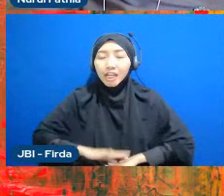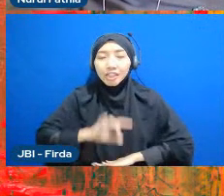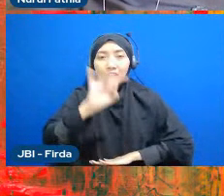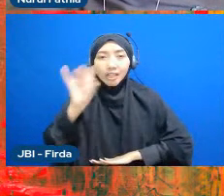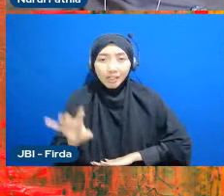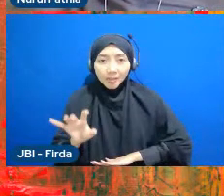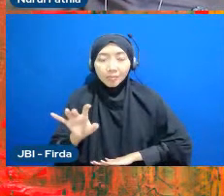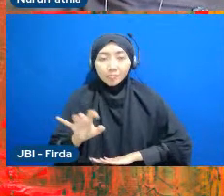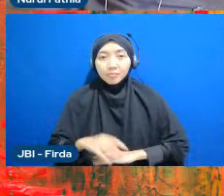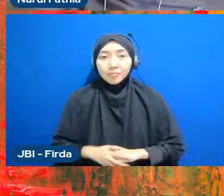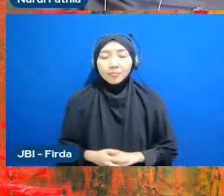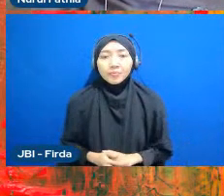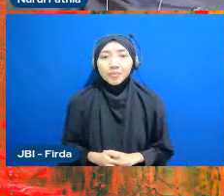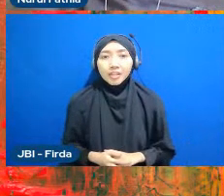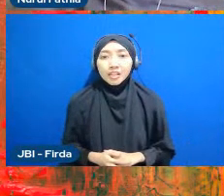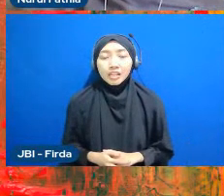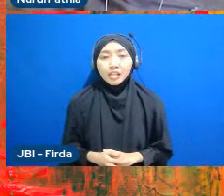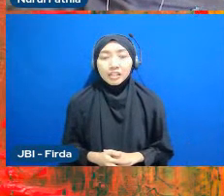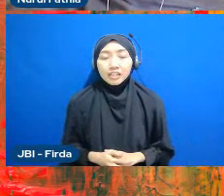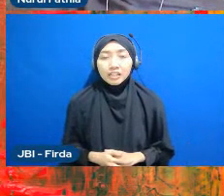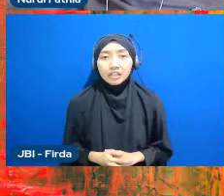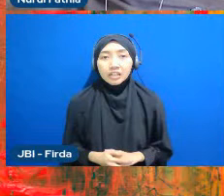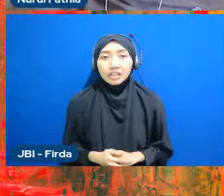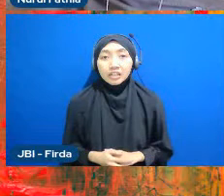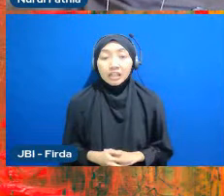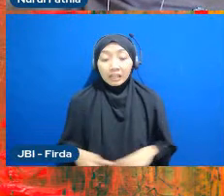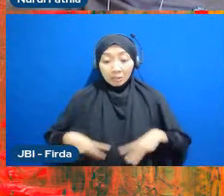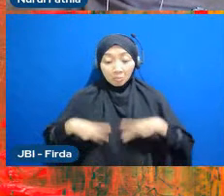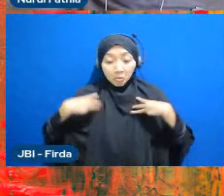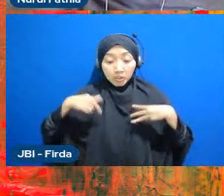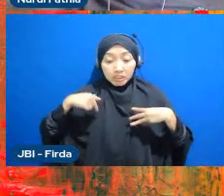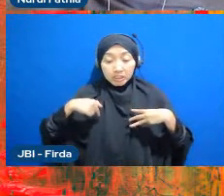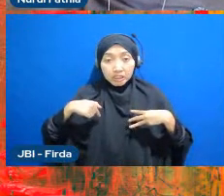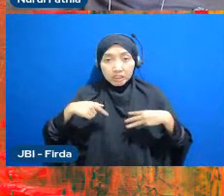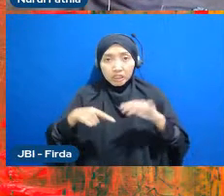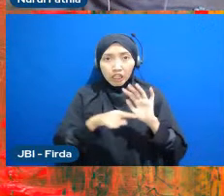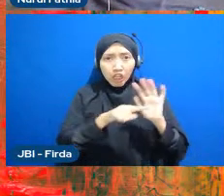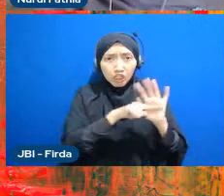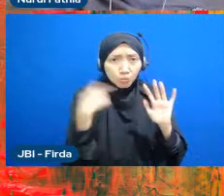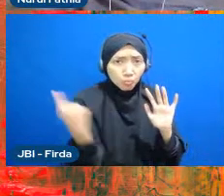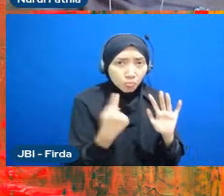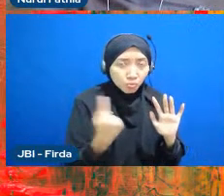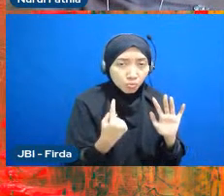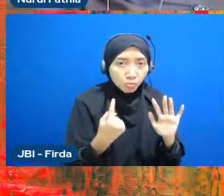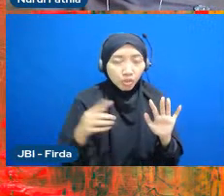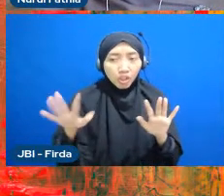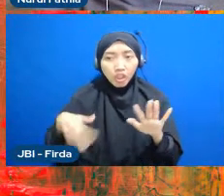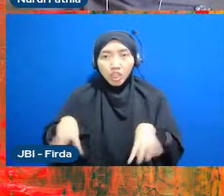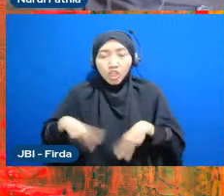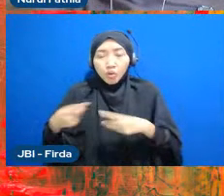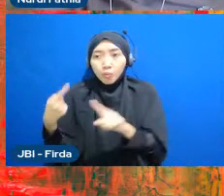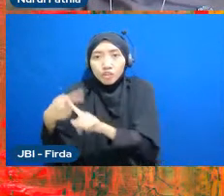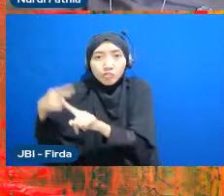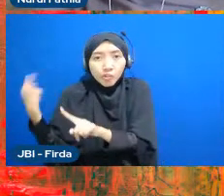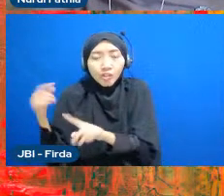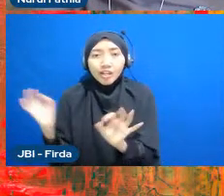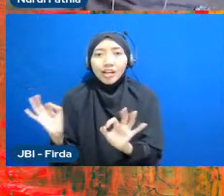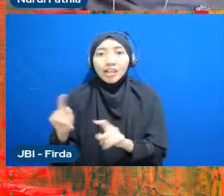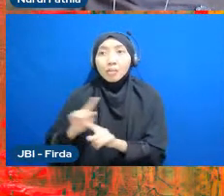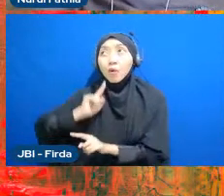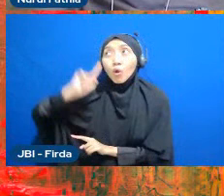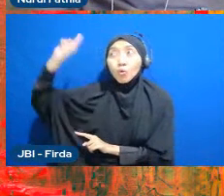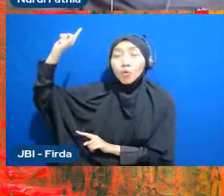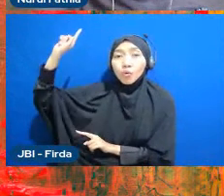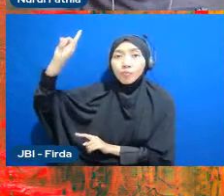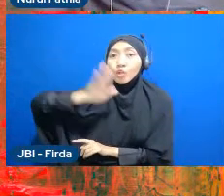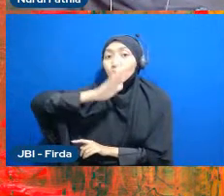Jadi sebetulnya emosi ini bukan berarti emosi itu negatif atau positif ya, tidak. Tapi Allah itu sudah Tuhan